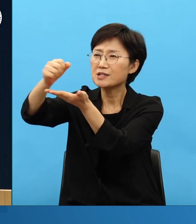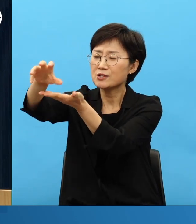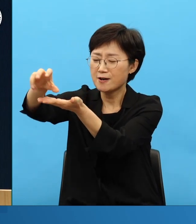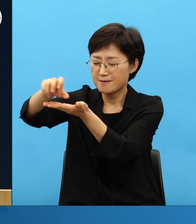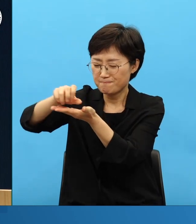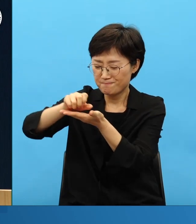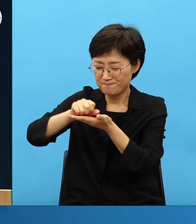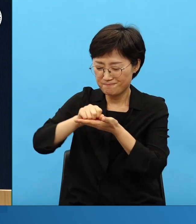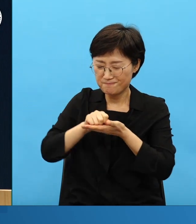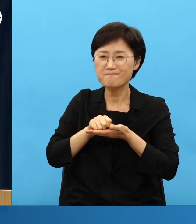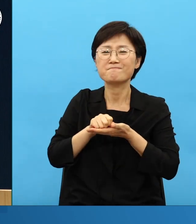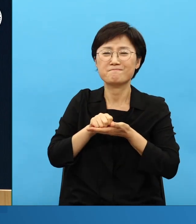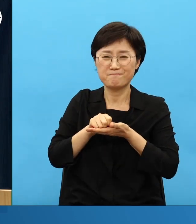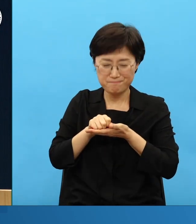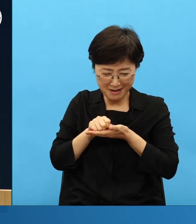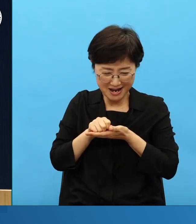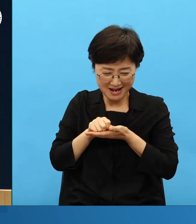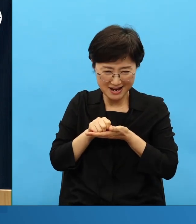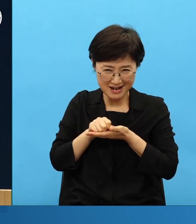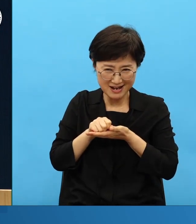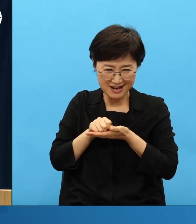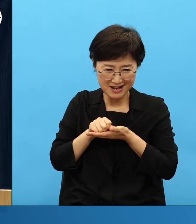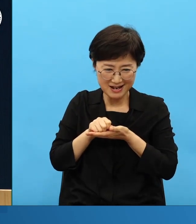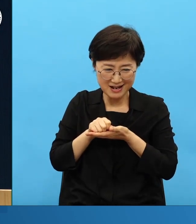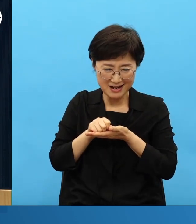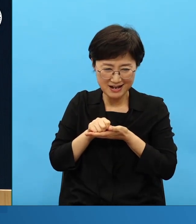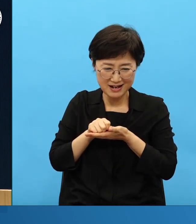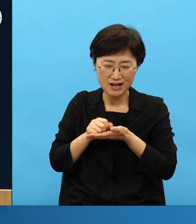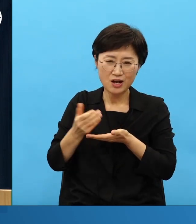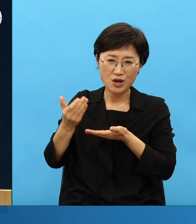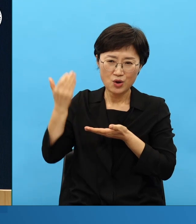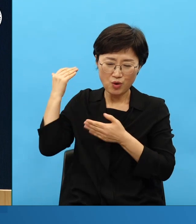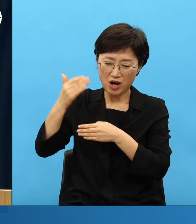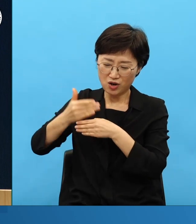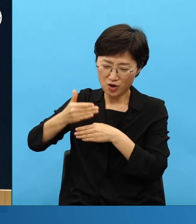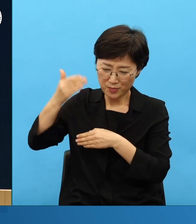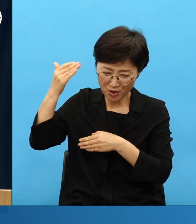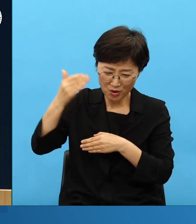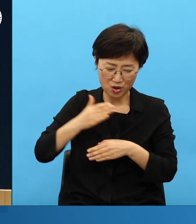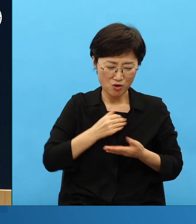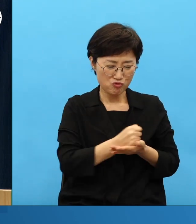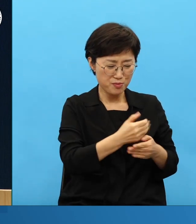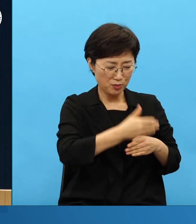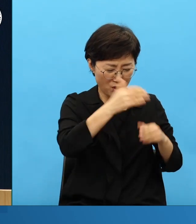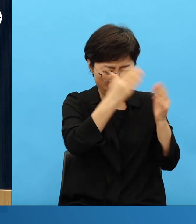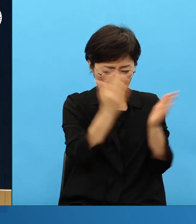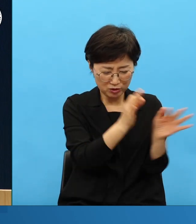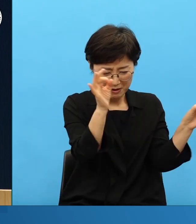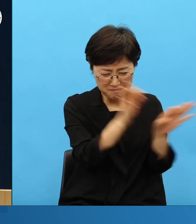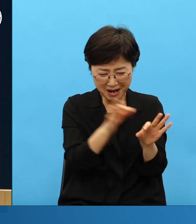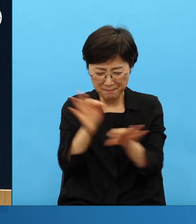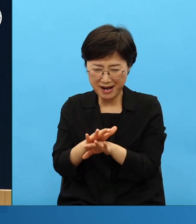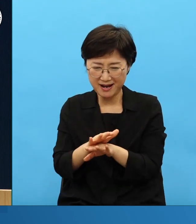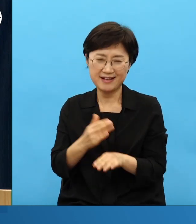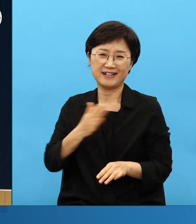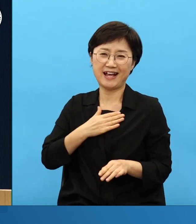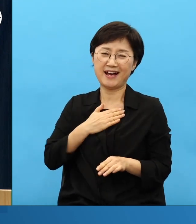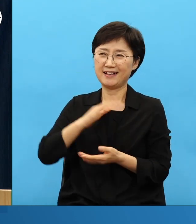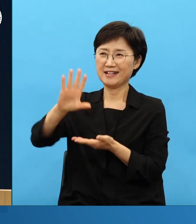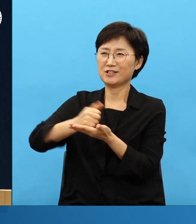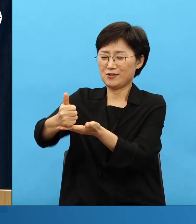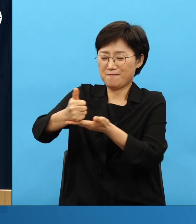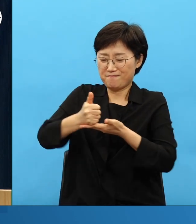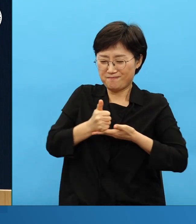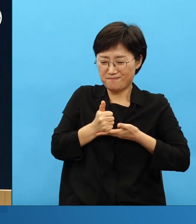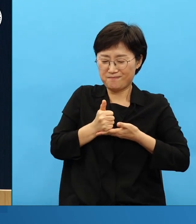그날 거기에 여러분들은 주역들이에요. You possess the 그렇죠? tremendous mystery of Christ, the Christ who has broken through all the barriers